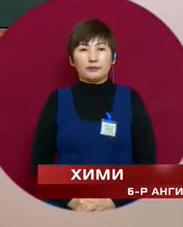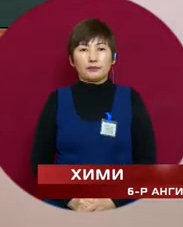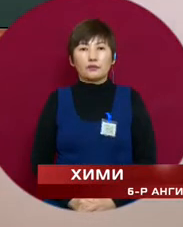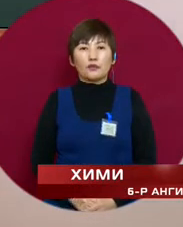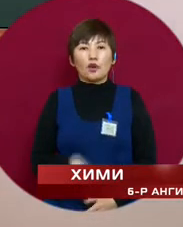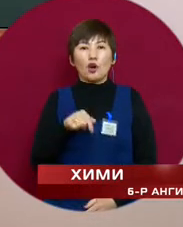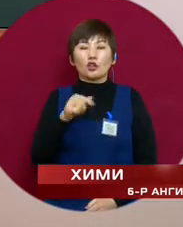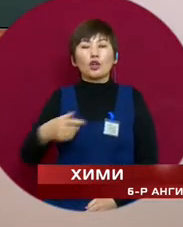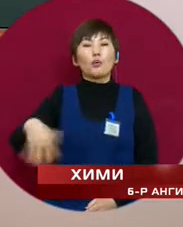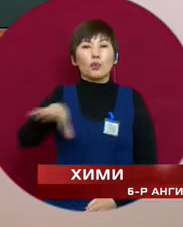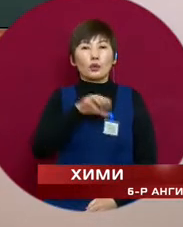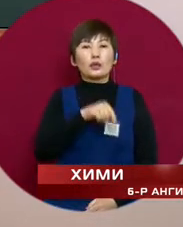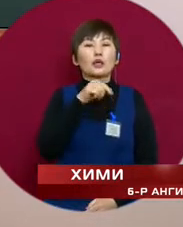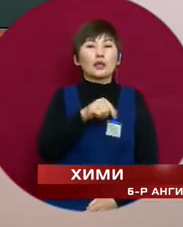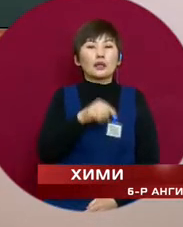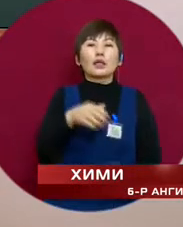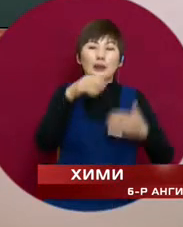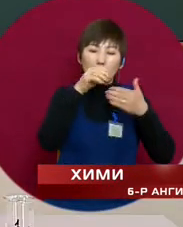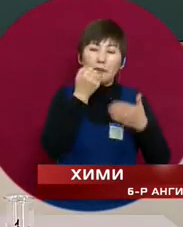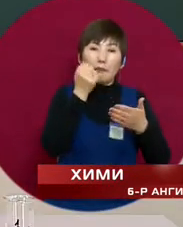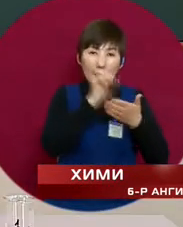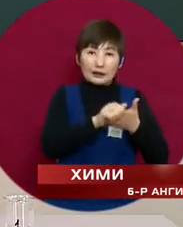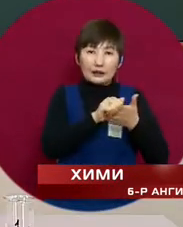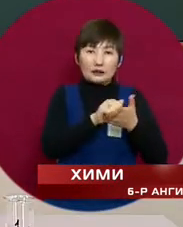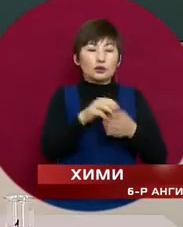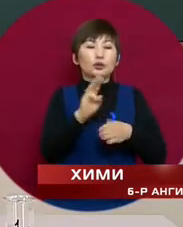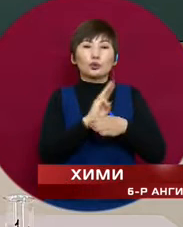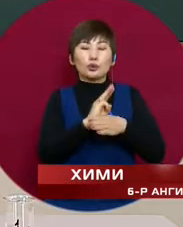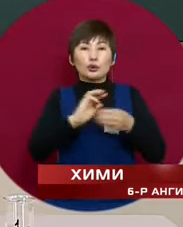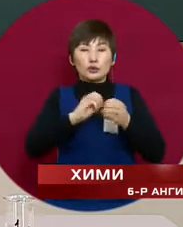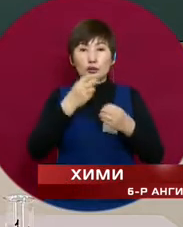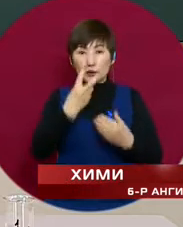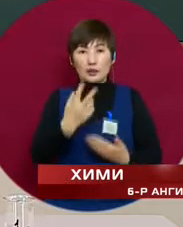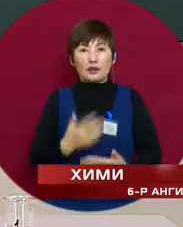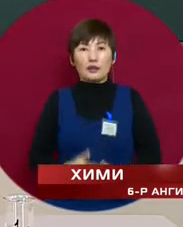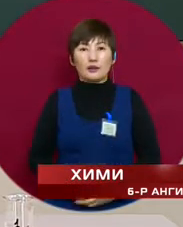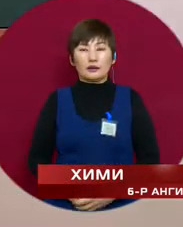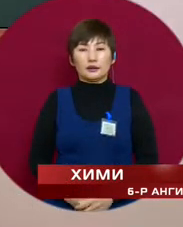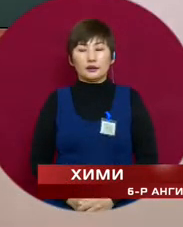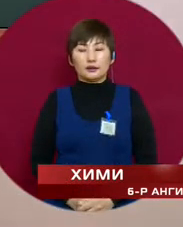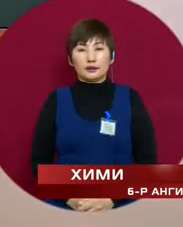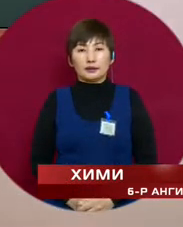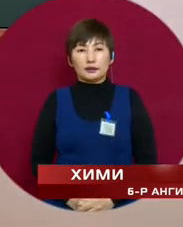За одоо бүгдээрээ эдгээр таамаглалаа батлахын тулд туршилт хийж үзцгээе.